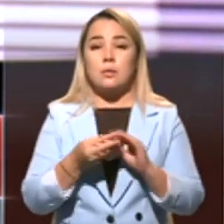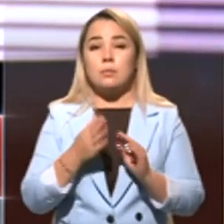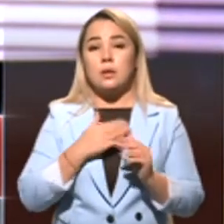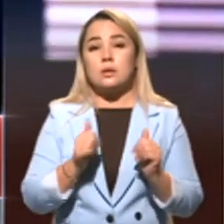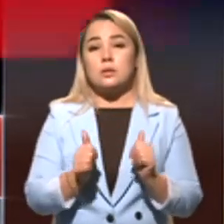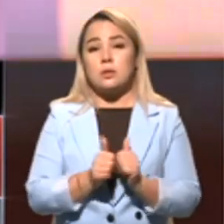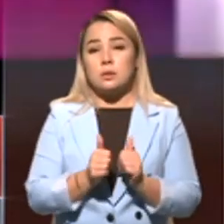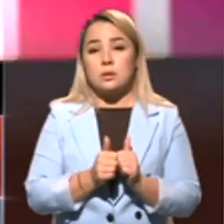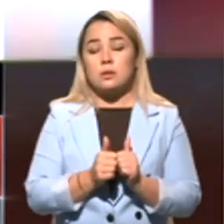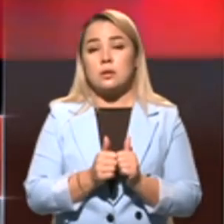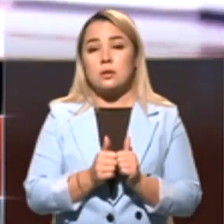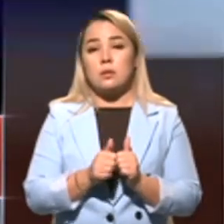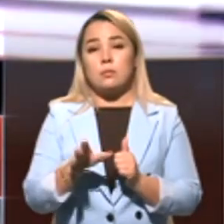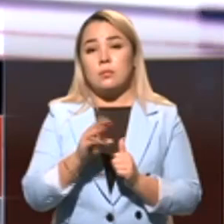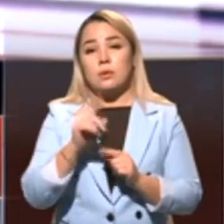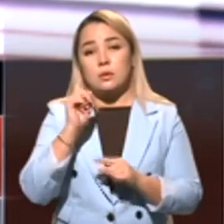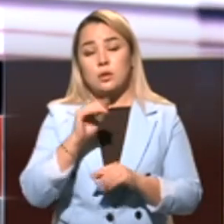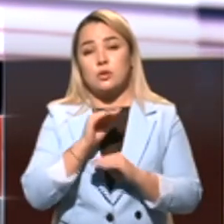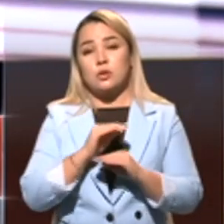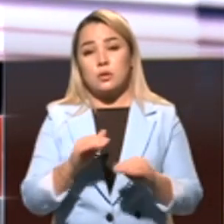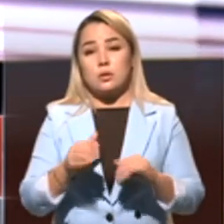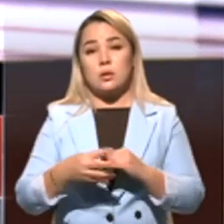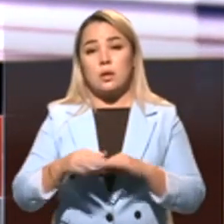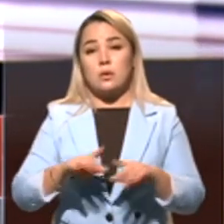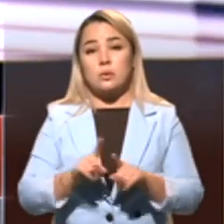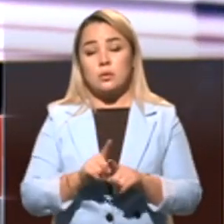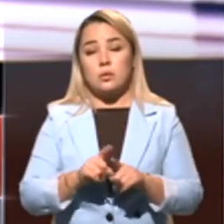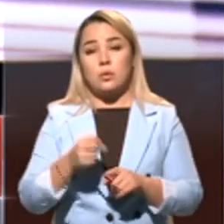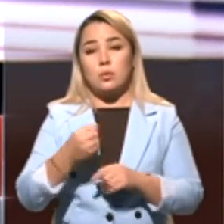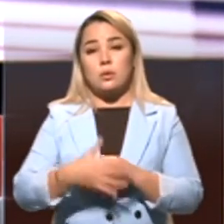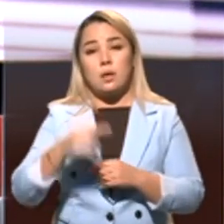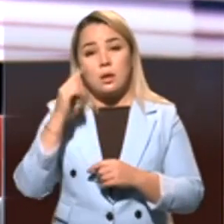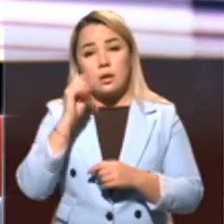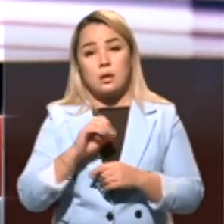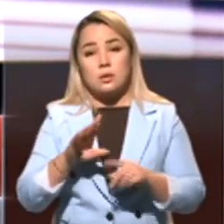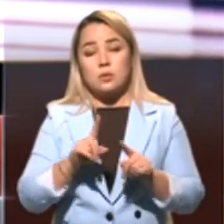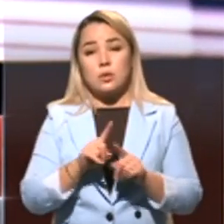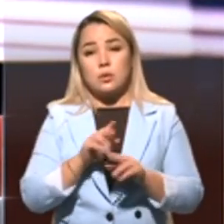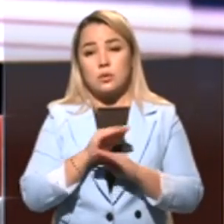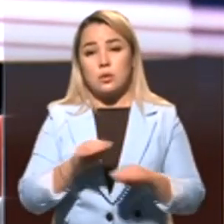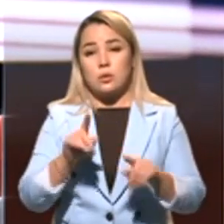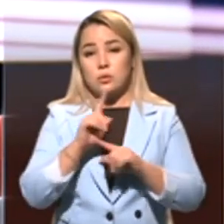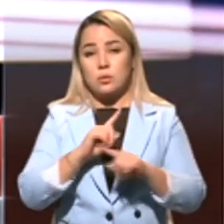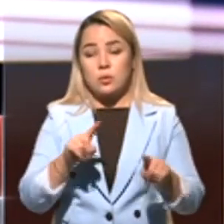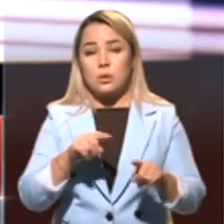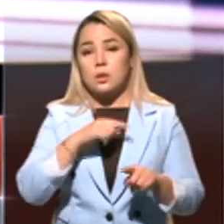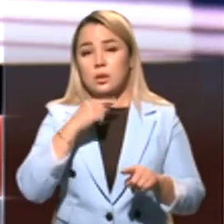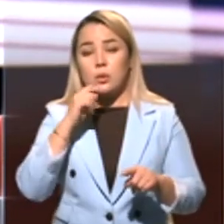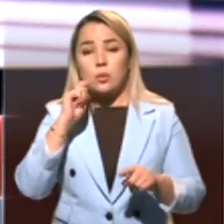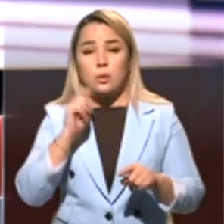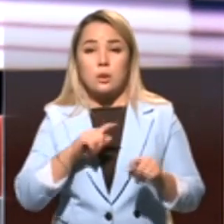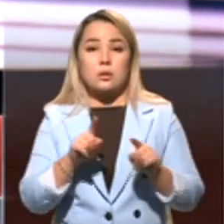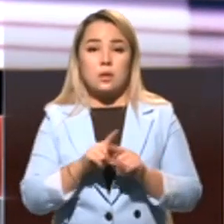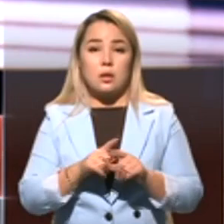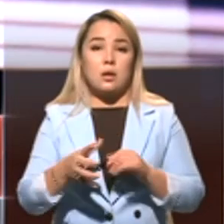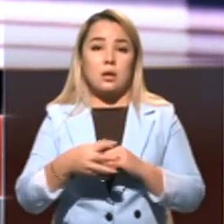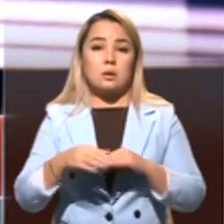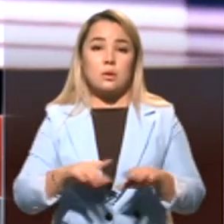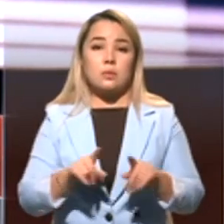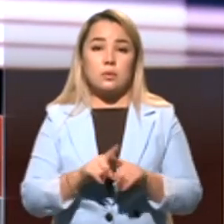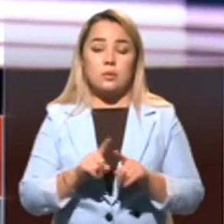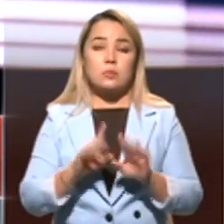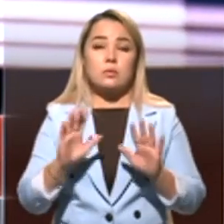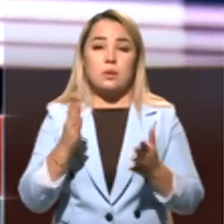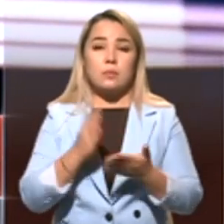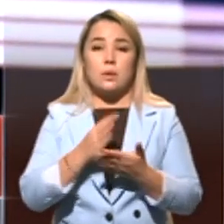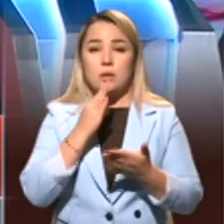қасымыздағы өзі білесіздер, тыныш деген аймақтардың өзі Орталық Азияда да тыныш болмай тұр. Ресей мен Украина болса болмаса осы аймақта не болып